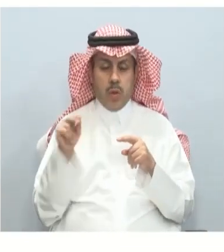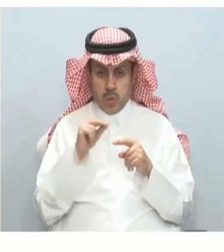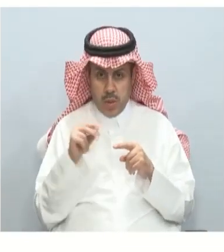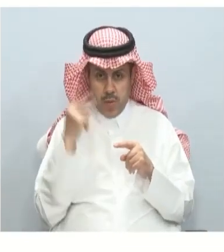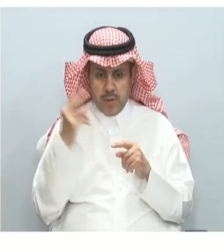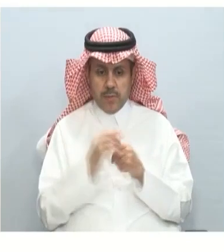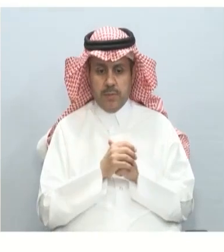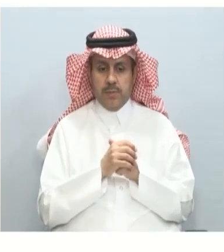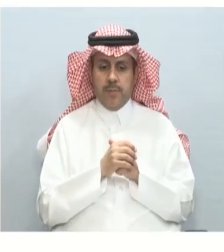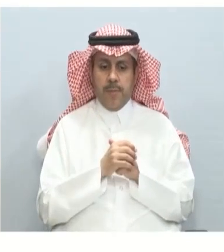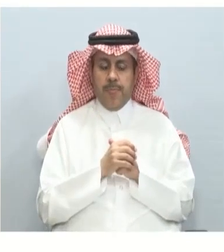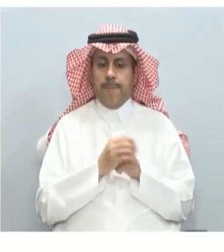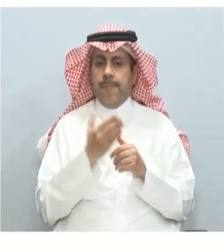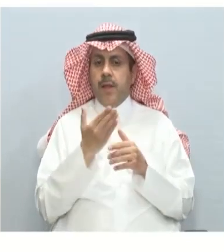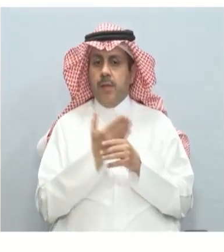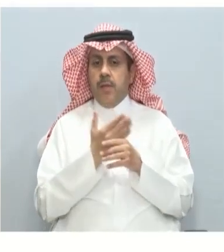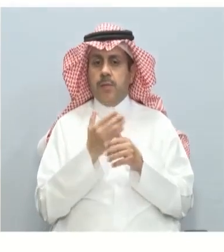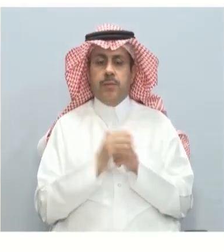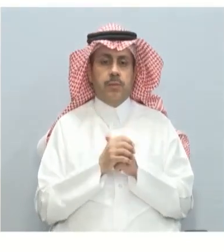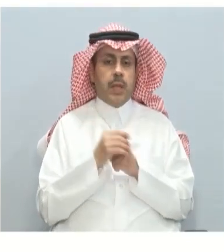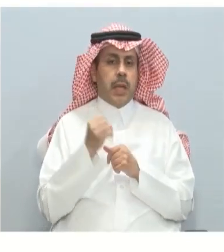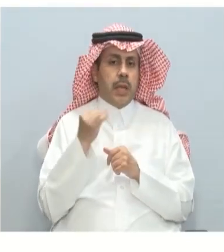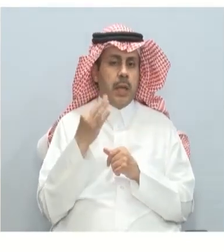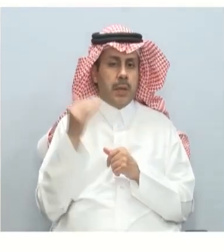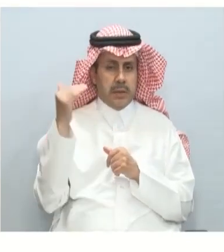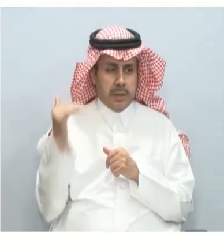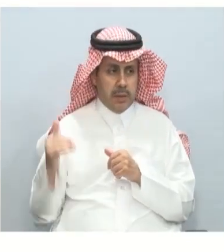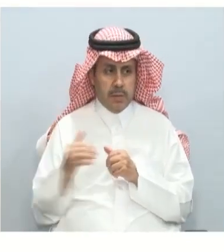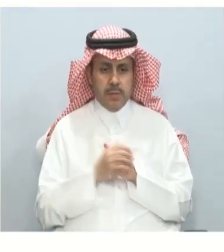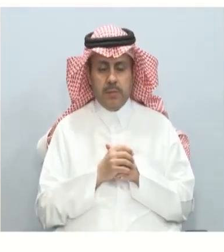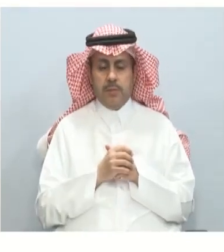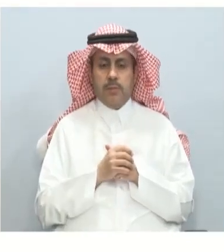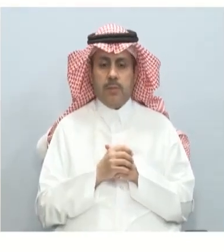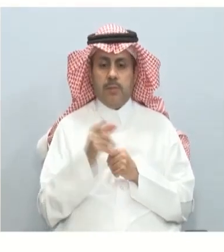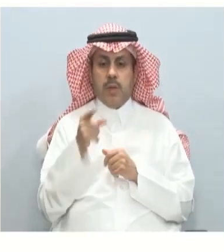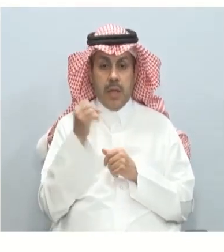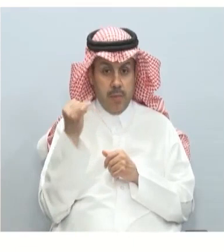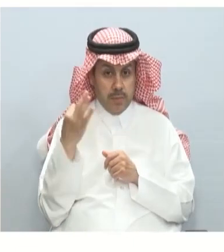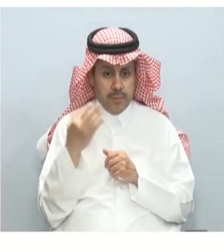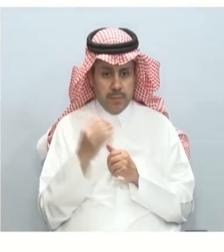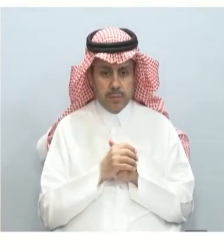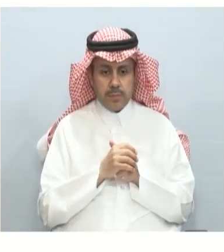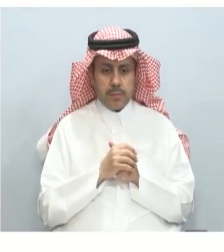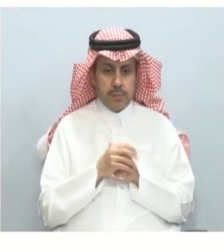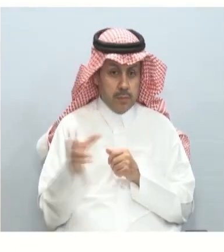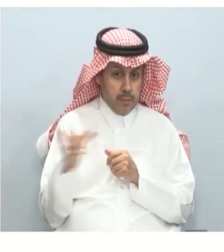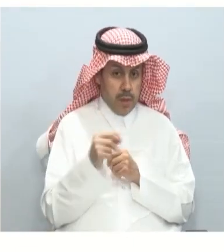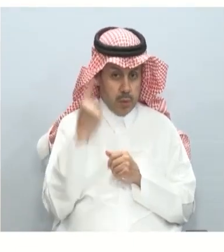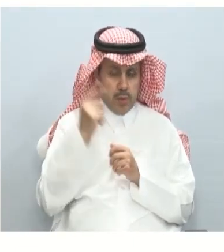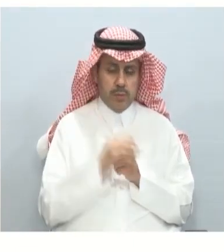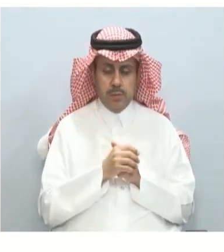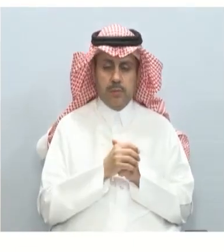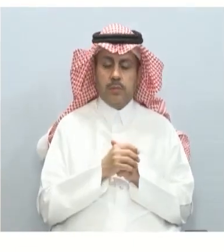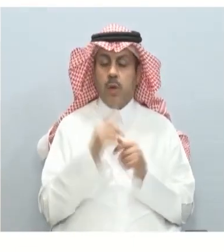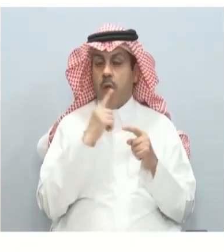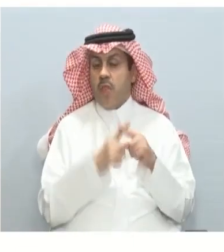ا ليه لان القيم راح تتناقص يعني اي قيمه هنا راح تطلعنا مثلا لو طلعلي هنا الناتج واحد راح